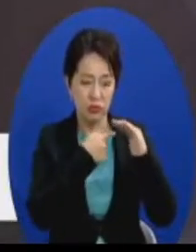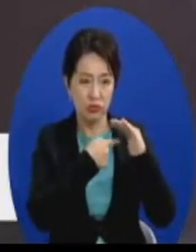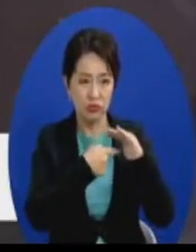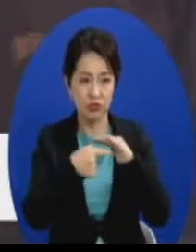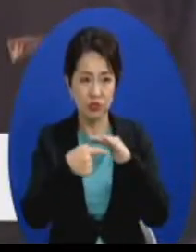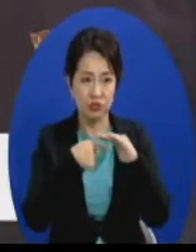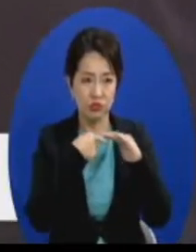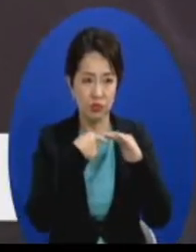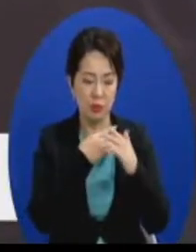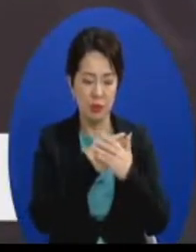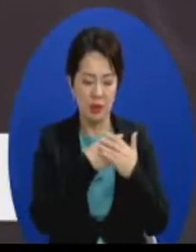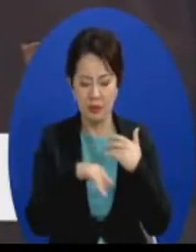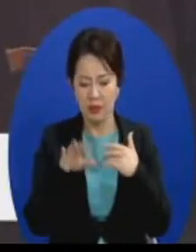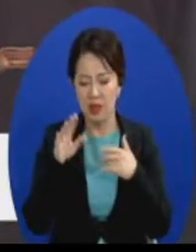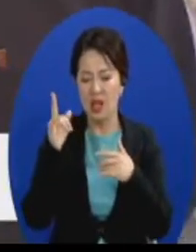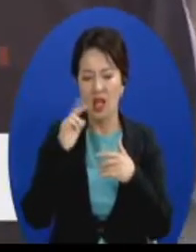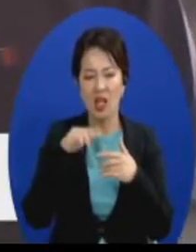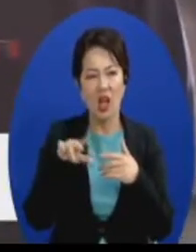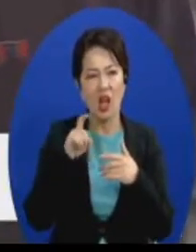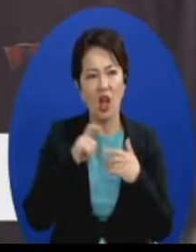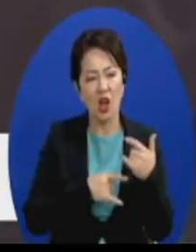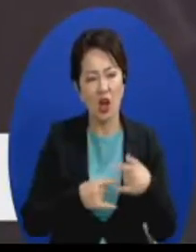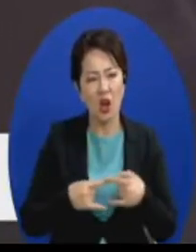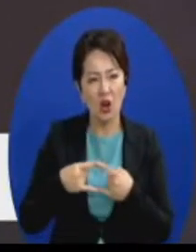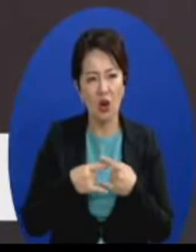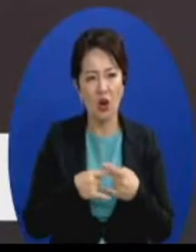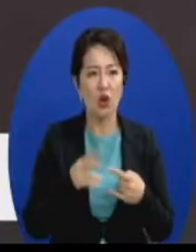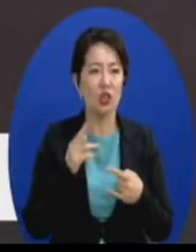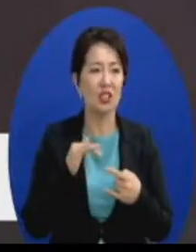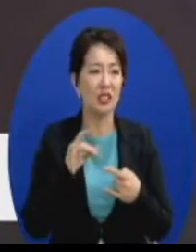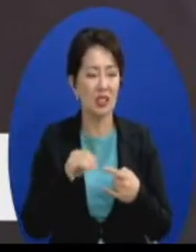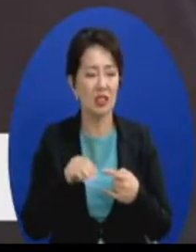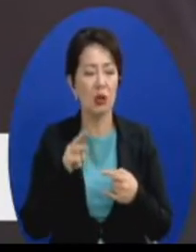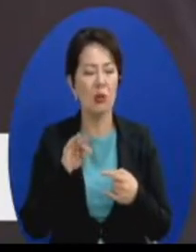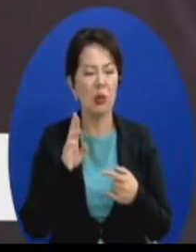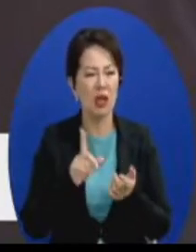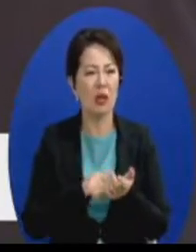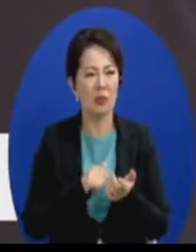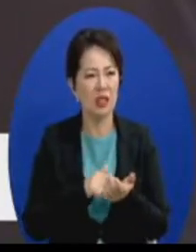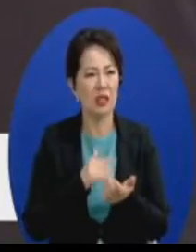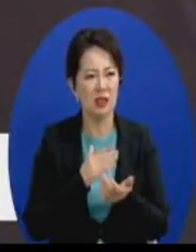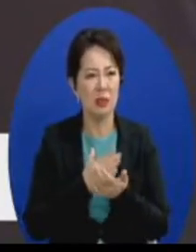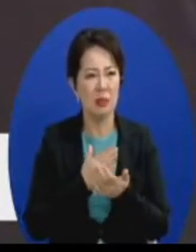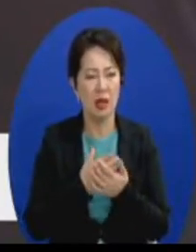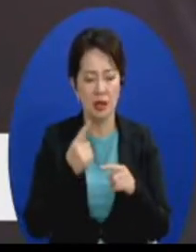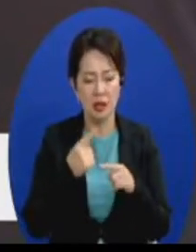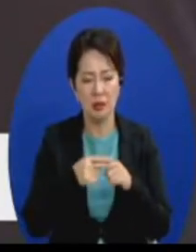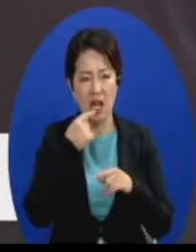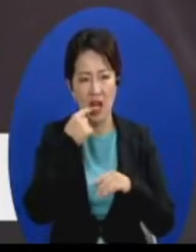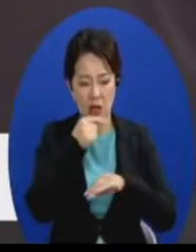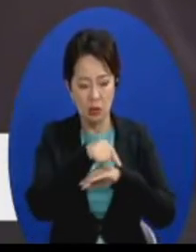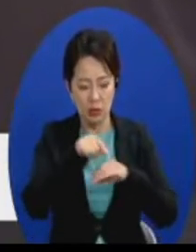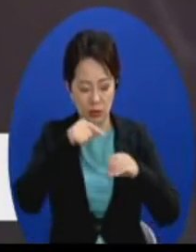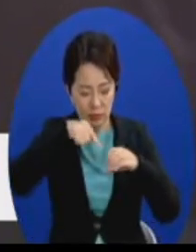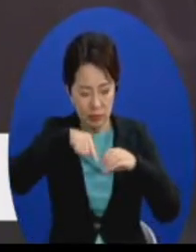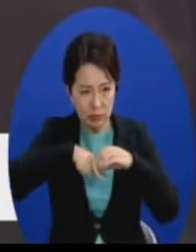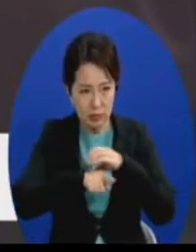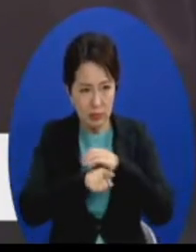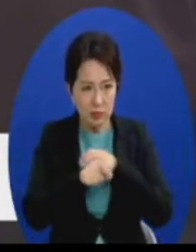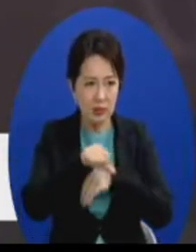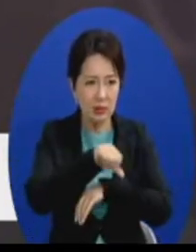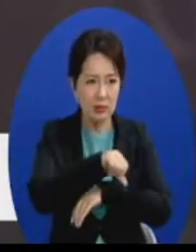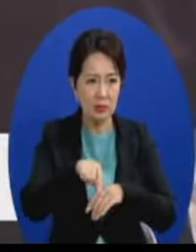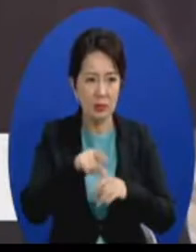эхонууд олон төрлийн датчихтаа. Тэгээд одоо маммограмма хэрэгтэй. Дээрээс нь дурангийн багшуд хэрэгтэй байгаа.